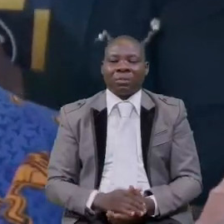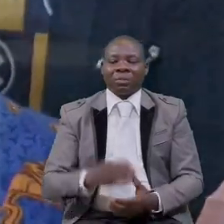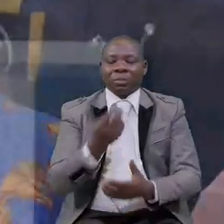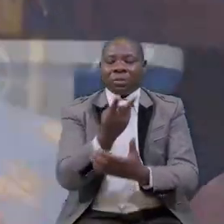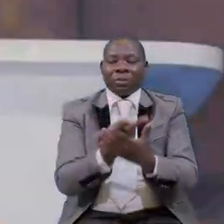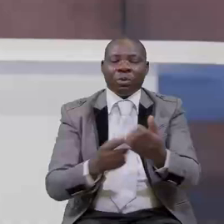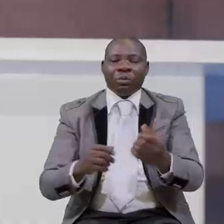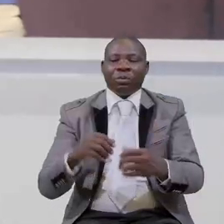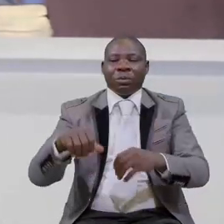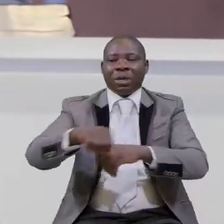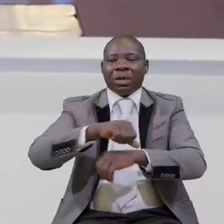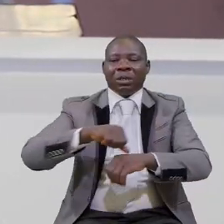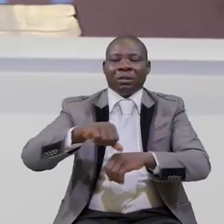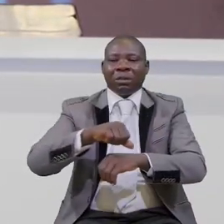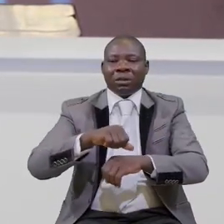Double onction.